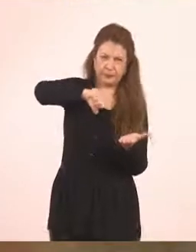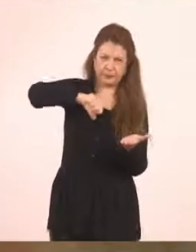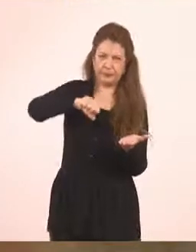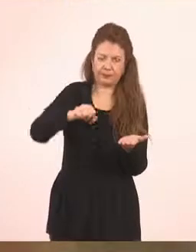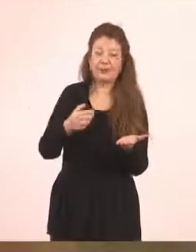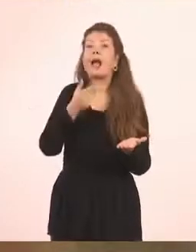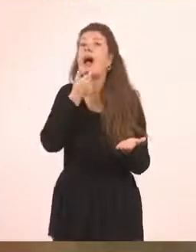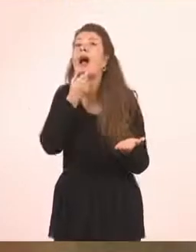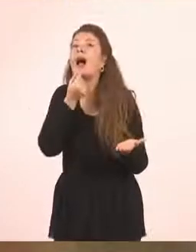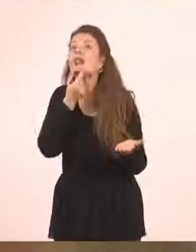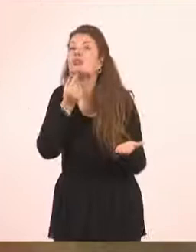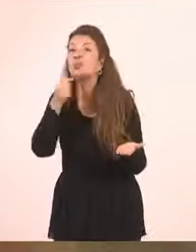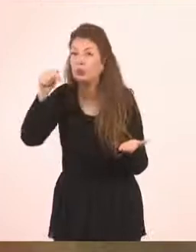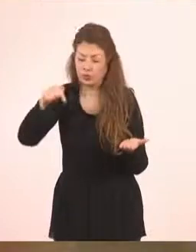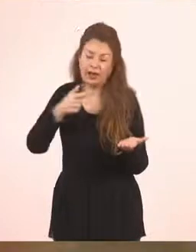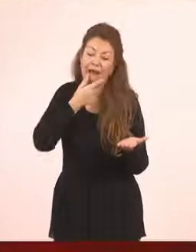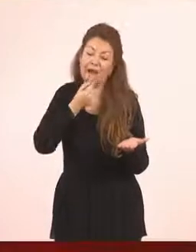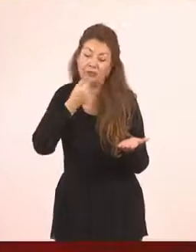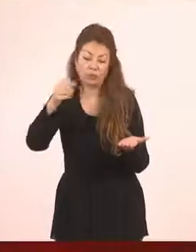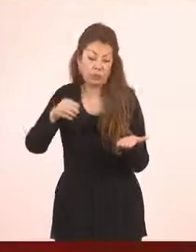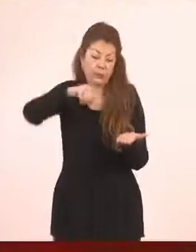και βάλε από πάνω και λίγο λευκό.